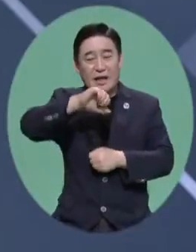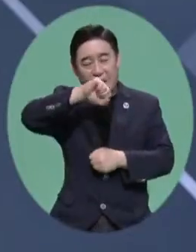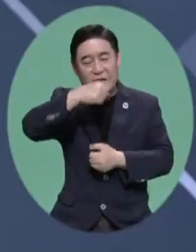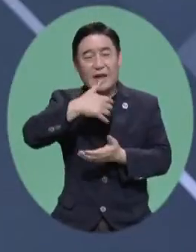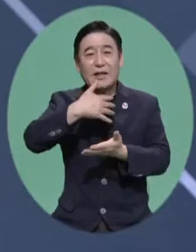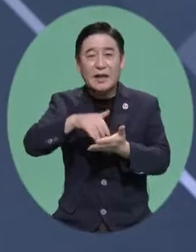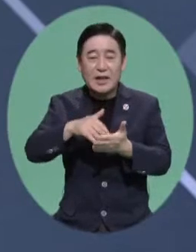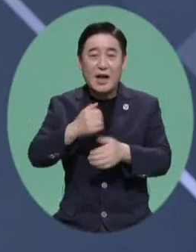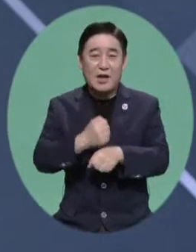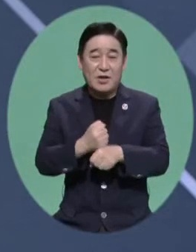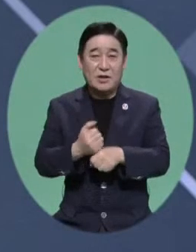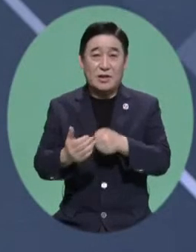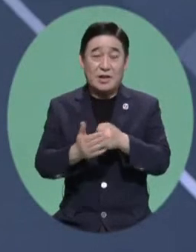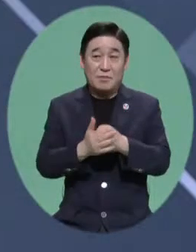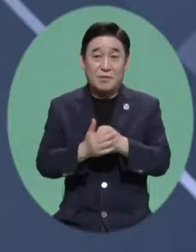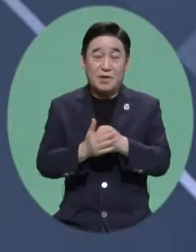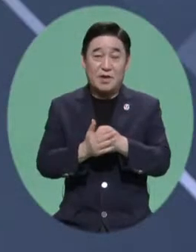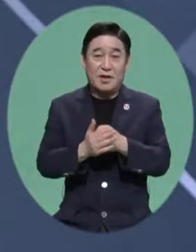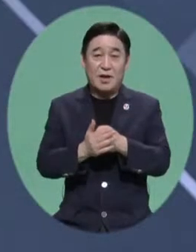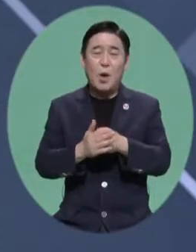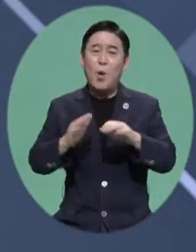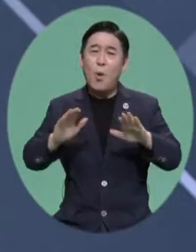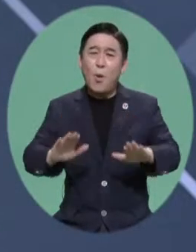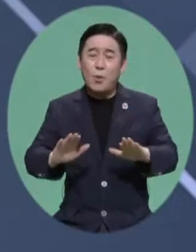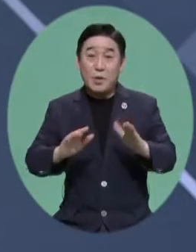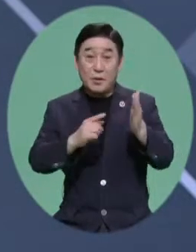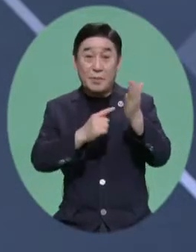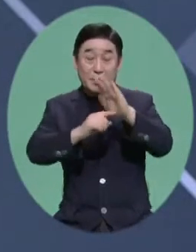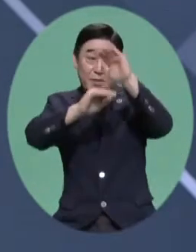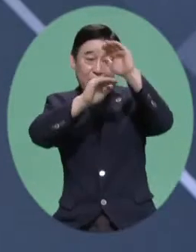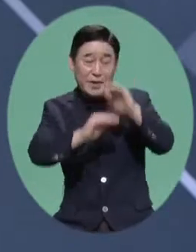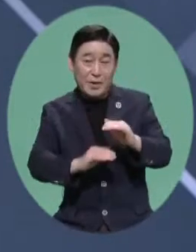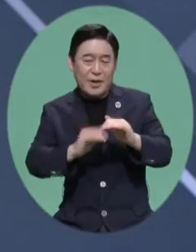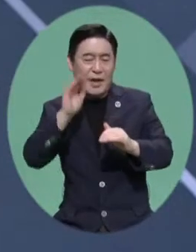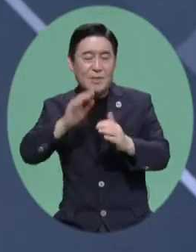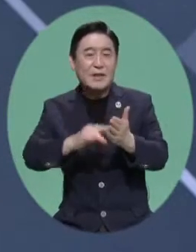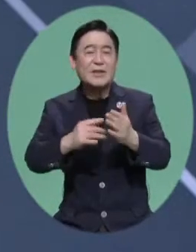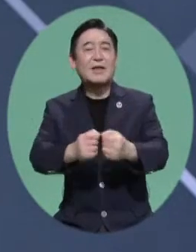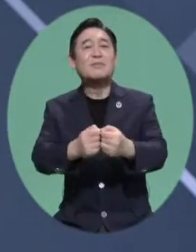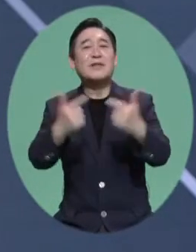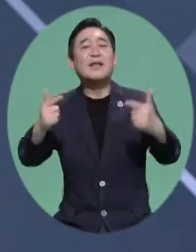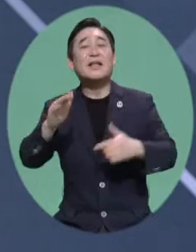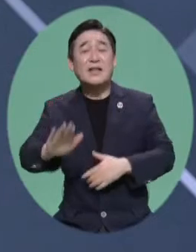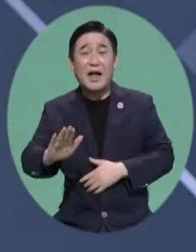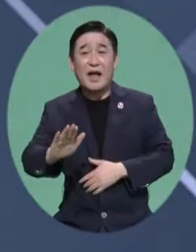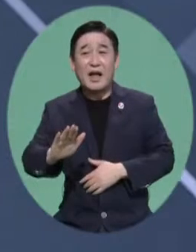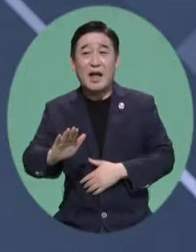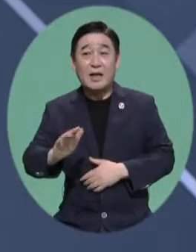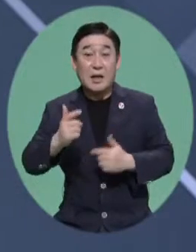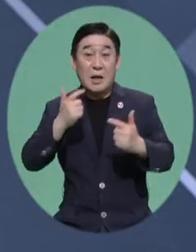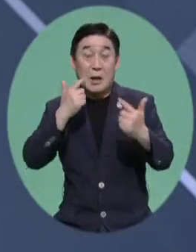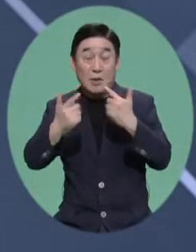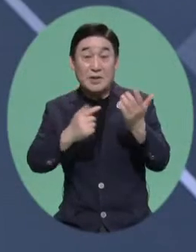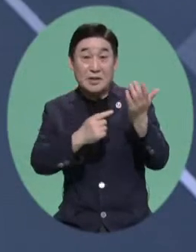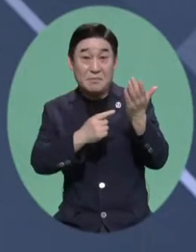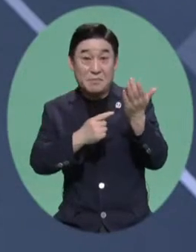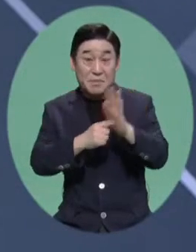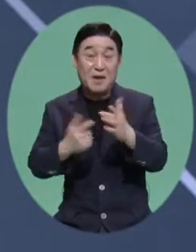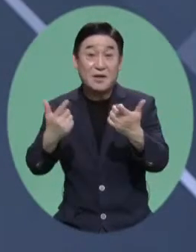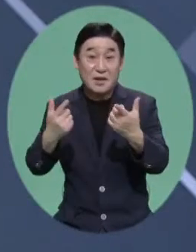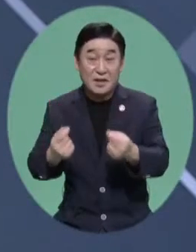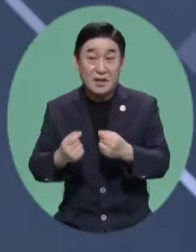겁니다 그러니까 어 이 말은 오늘 발표하신 내용은 앞으로 증세를 하겠다 이제 그걸 명확하게 밝히지